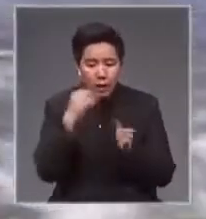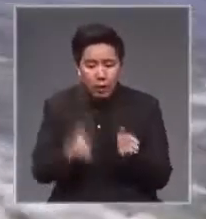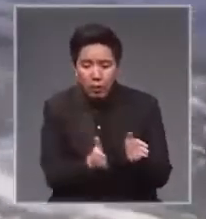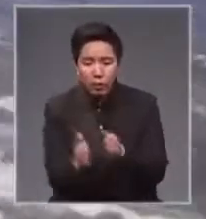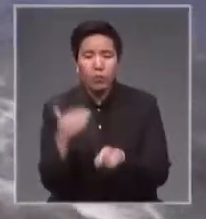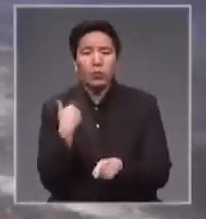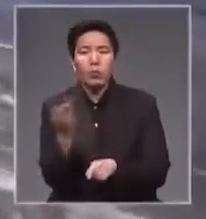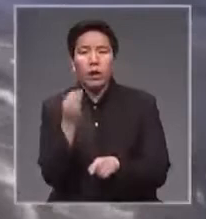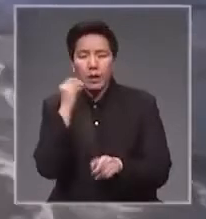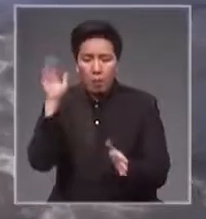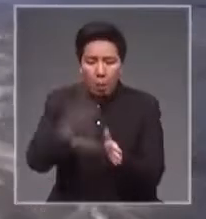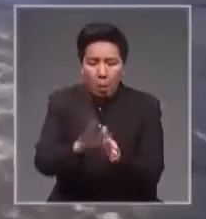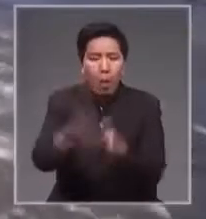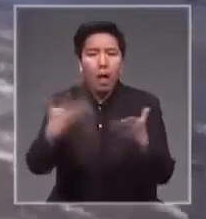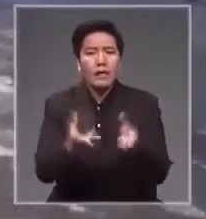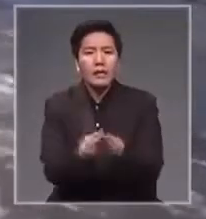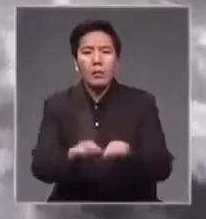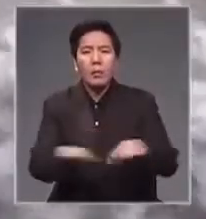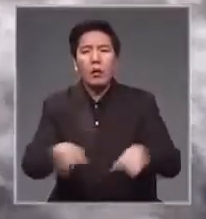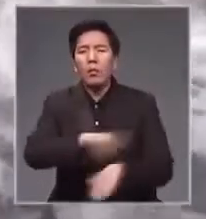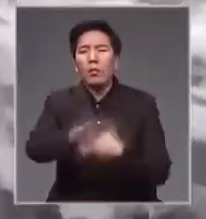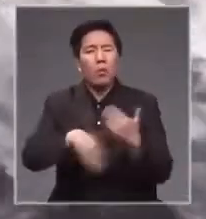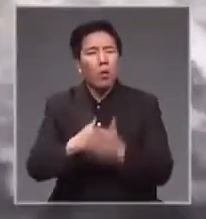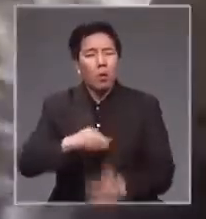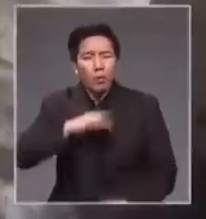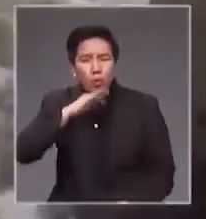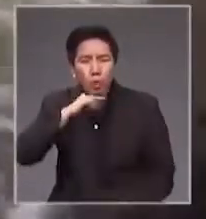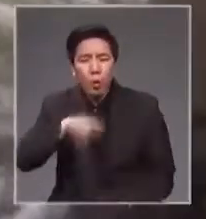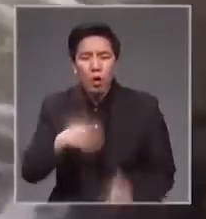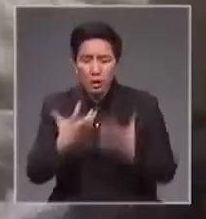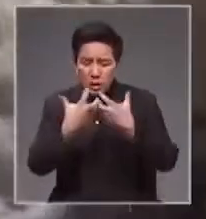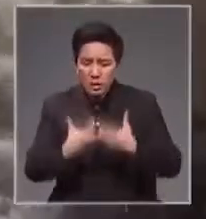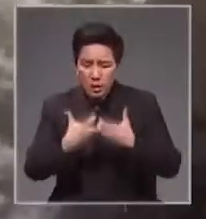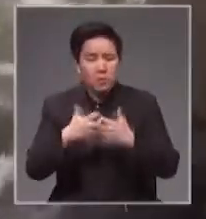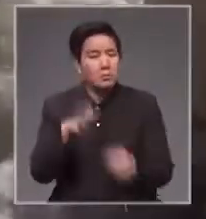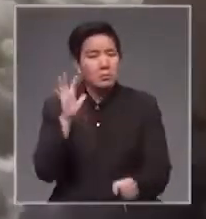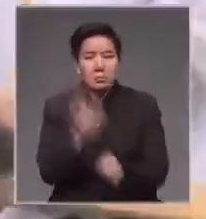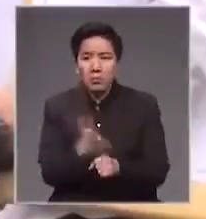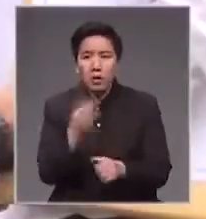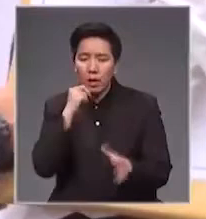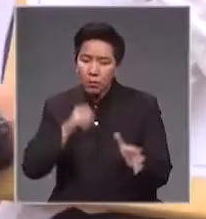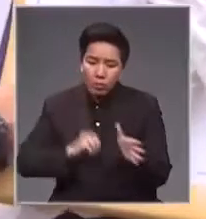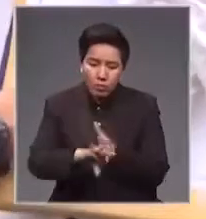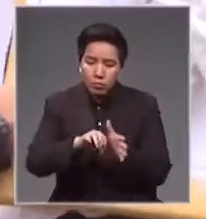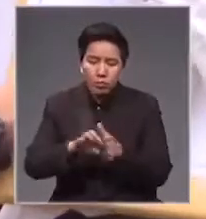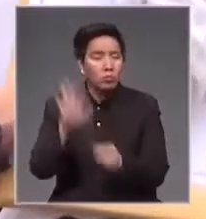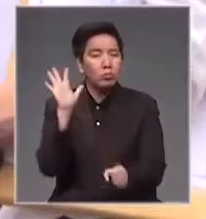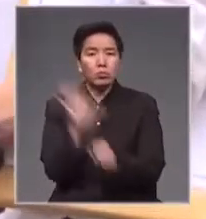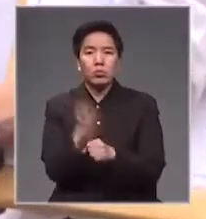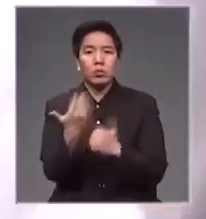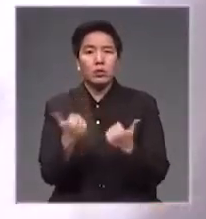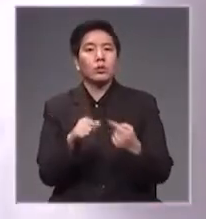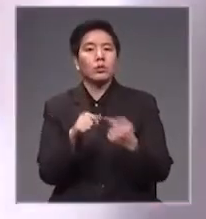แล้วนานแล้วด้วยนะครับสกปรกไม่เพียงพอเครื่องสูบน้ำผลักดันน้ำระบายน้ำก็มีน้อยถ้าเราเป็นเรื่องการบำบัดน้ำ